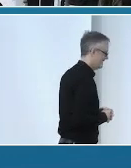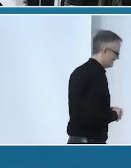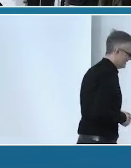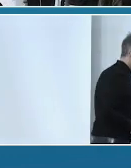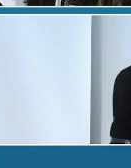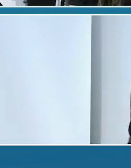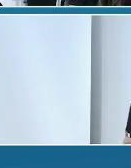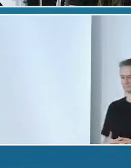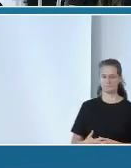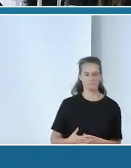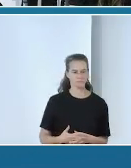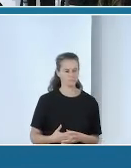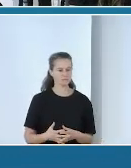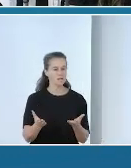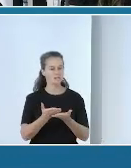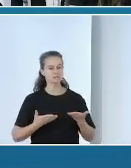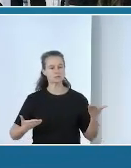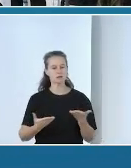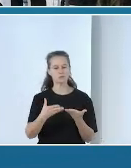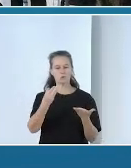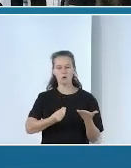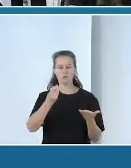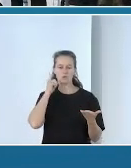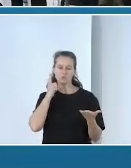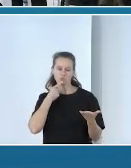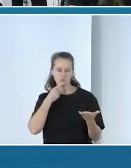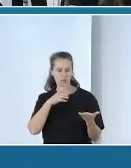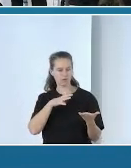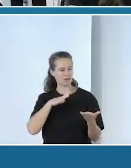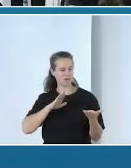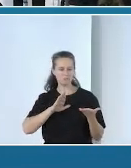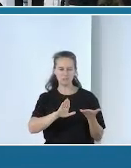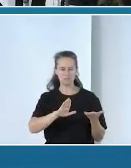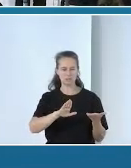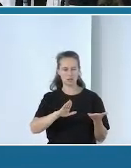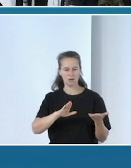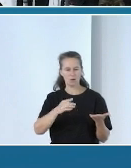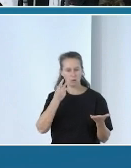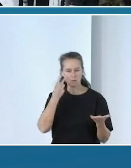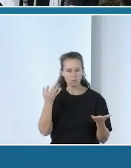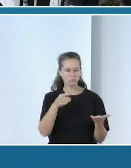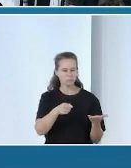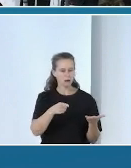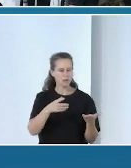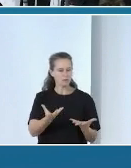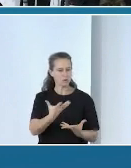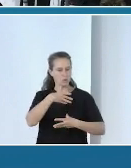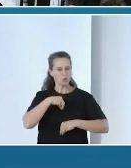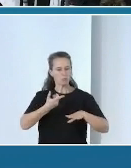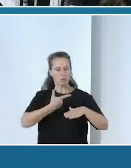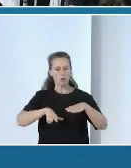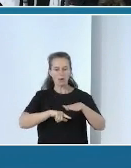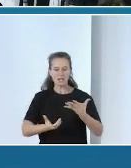Alors, chez les enfants sourds, comme je vous disais tout à l'heure, il y a des effets très spécifiques sur l'acquisition du